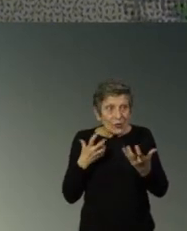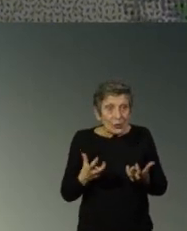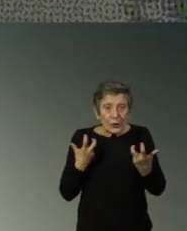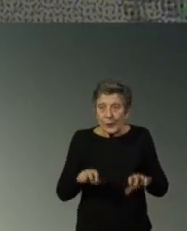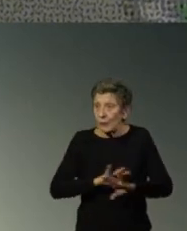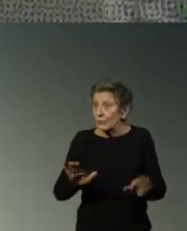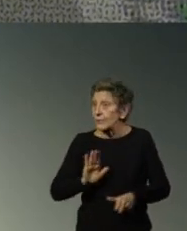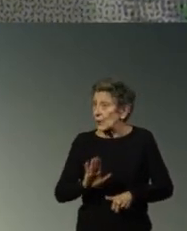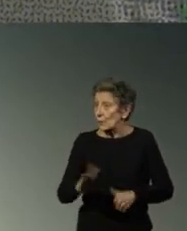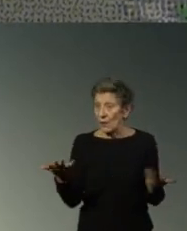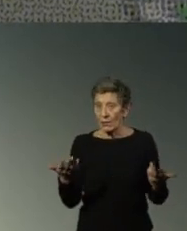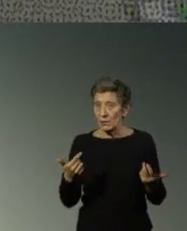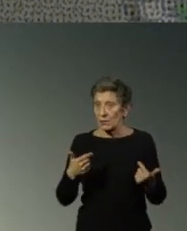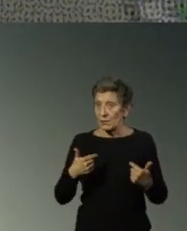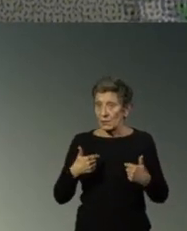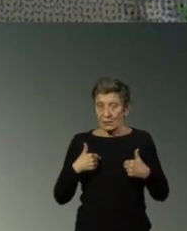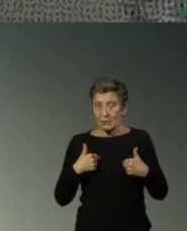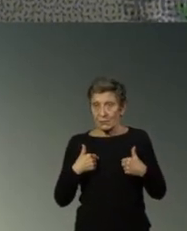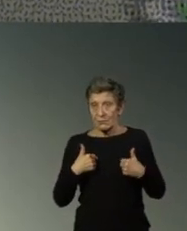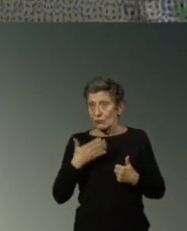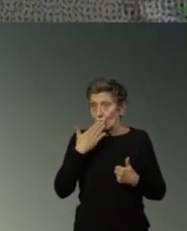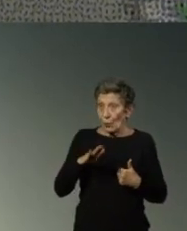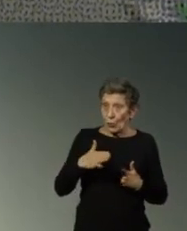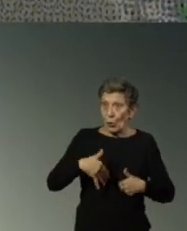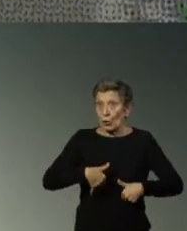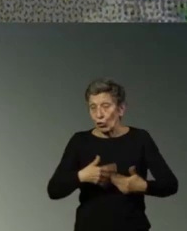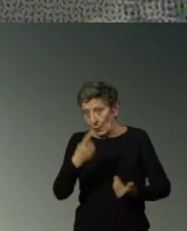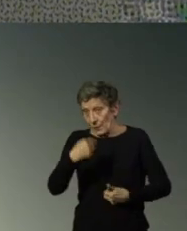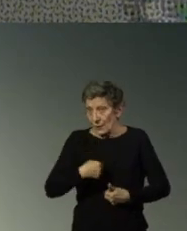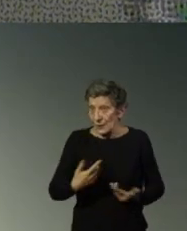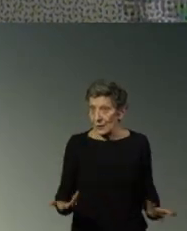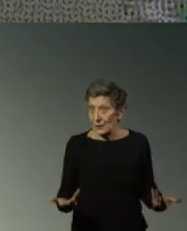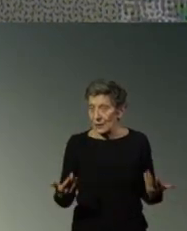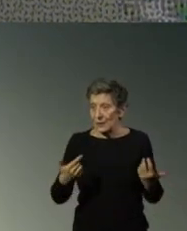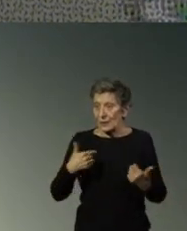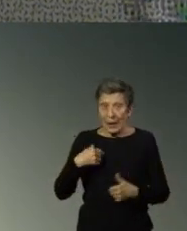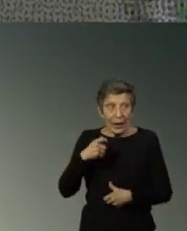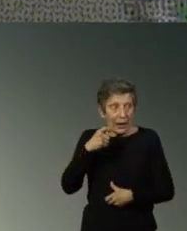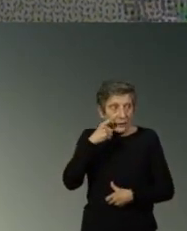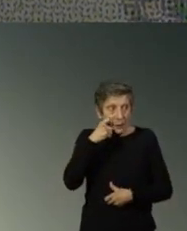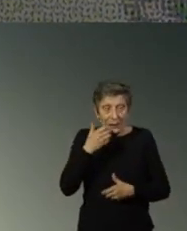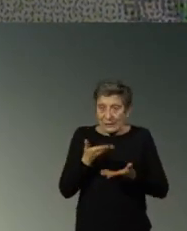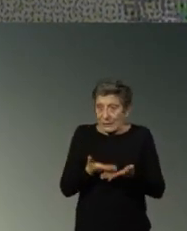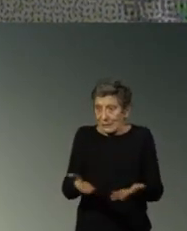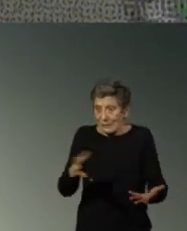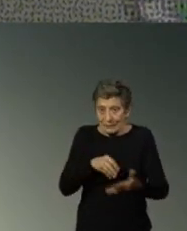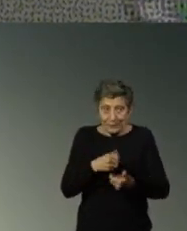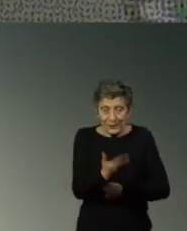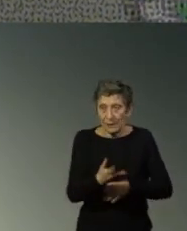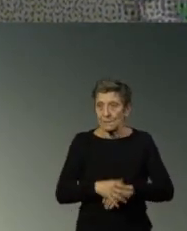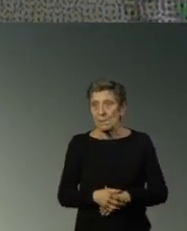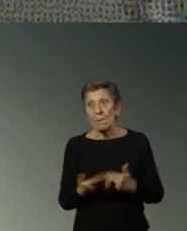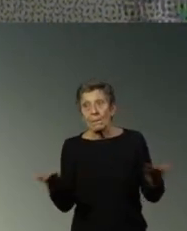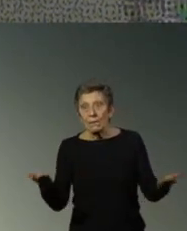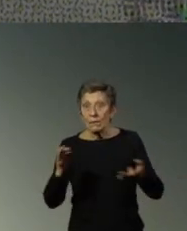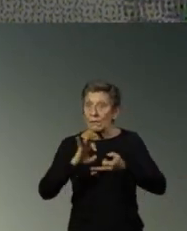tant mieux, et tant pis pour moi, de l'espèce qui ne s'empaille pas. Évidemment, c'est cette formule que je trouve